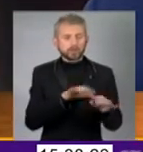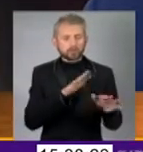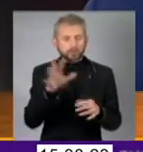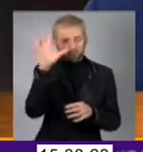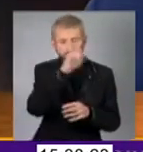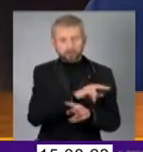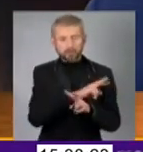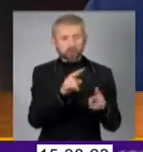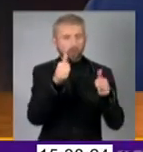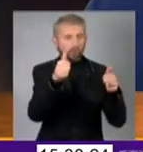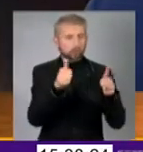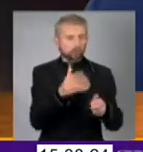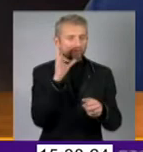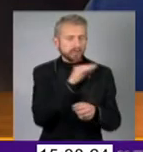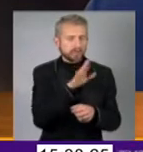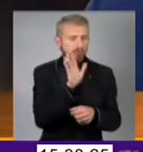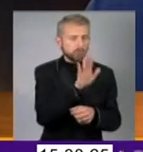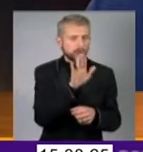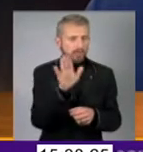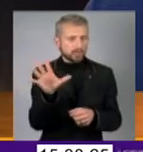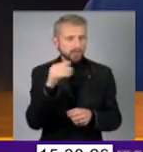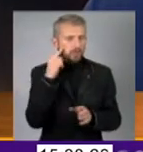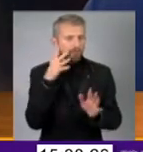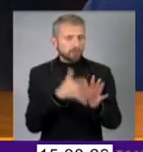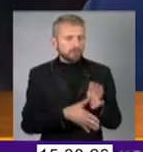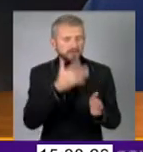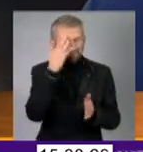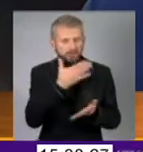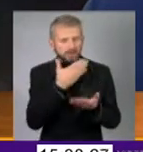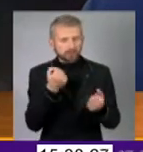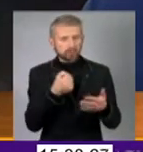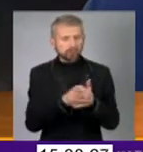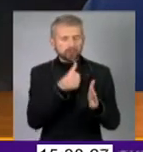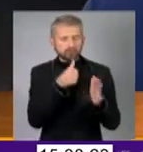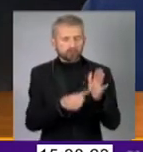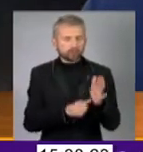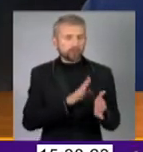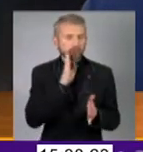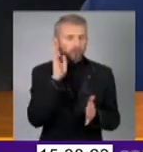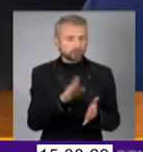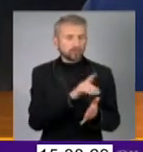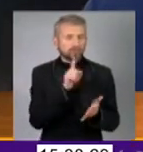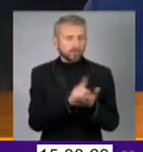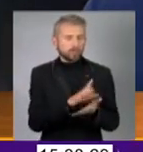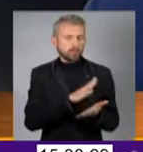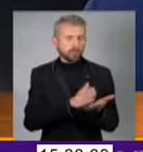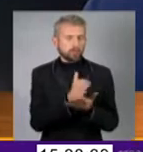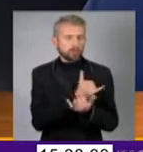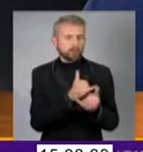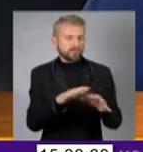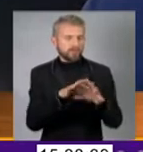ті оголошення і не встиг поклеїти. Бо всі розуміли, що немає змісту їх клеїти, всі розуміли, тому що до 6 години ранку на ранок має бути послуга.